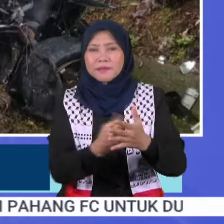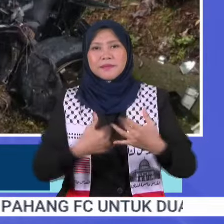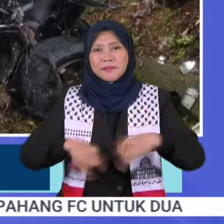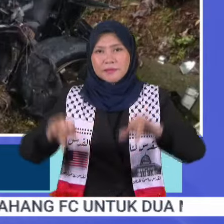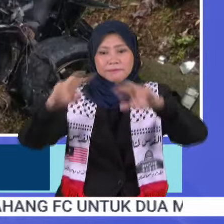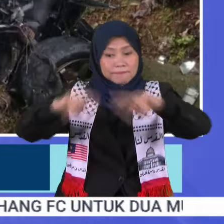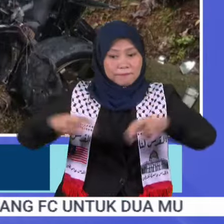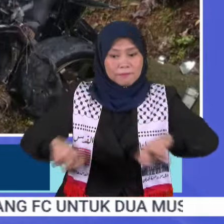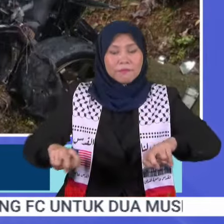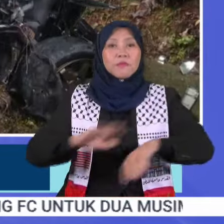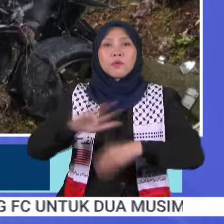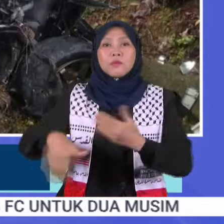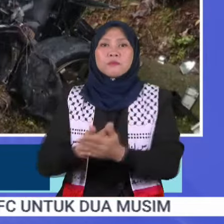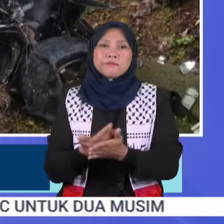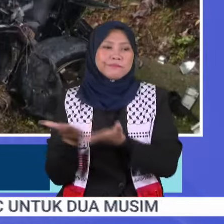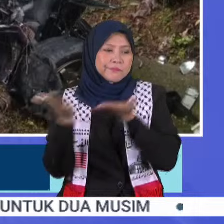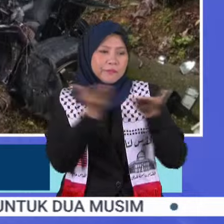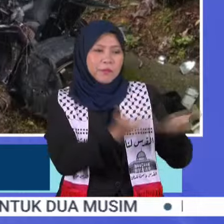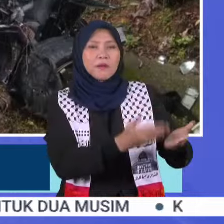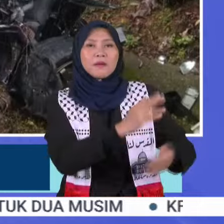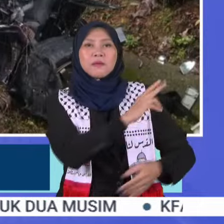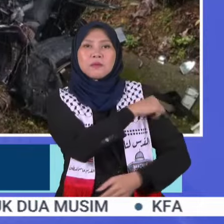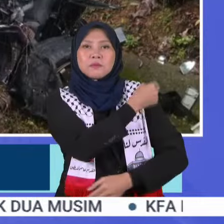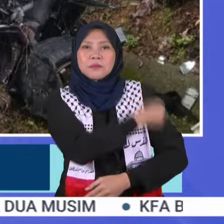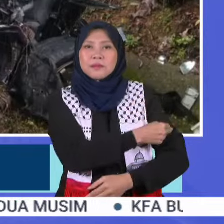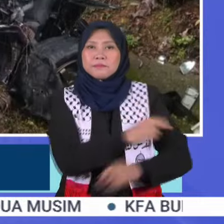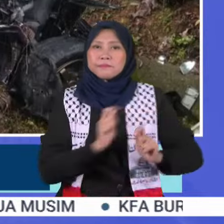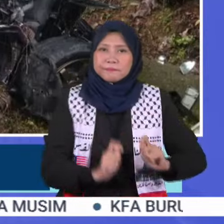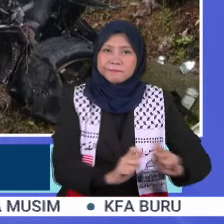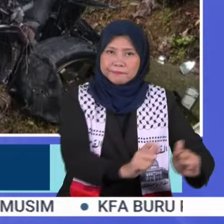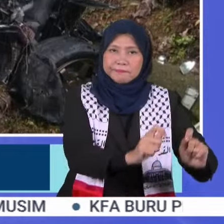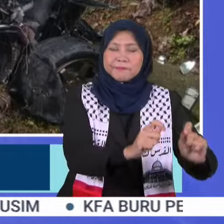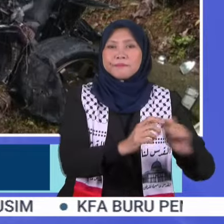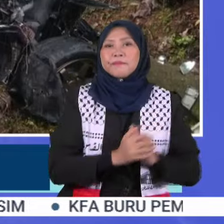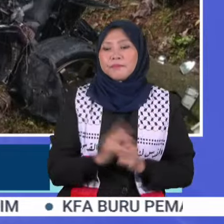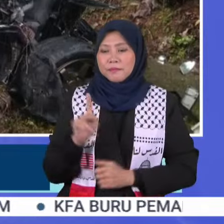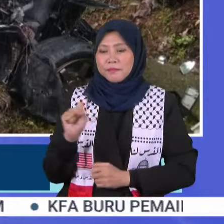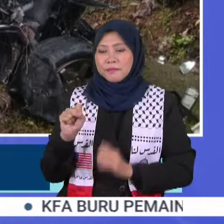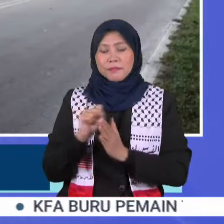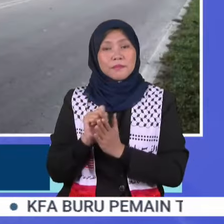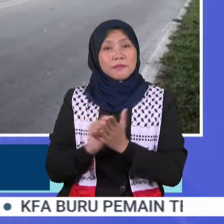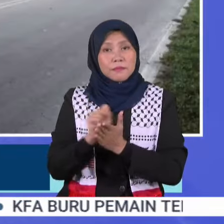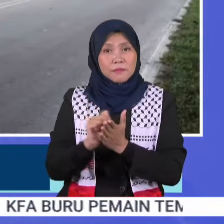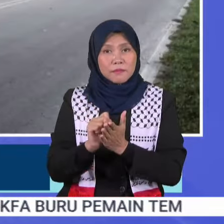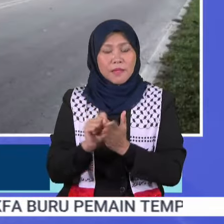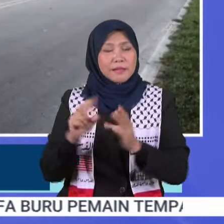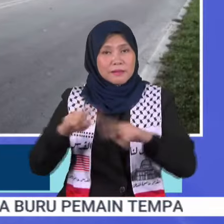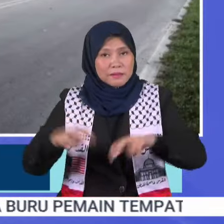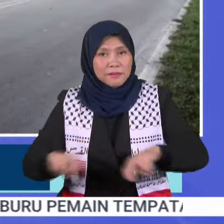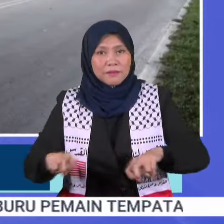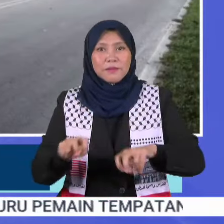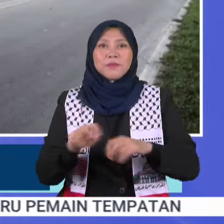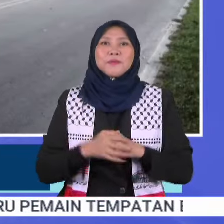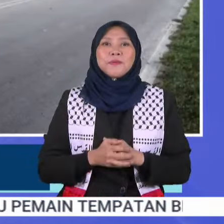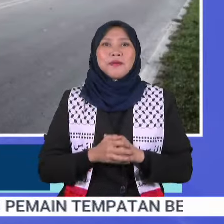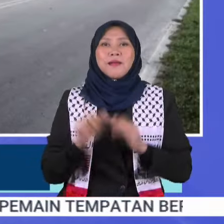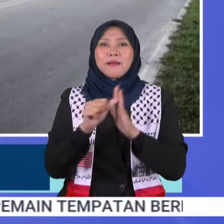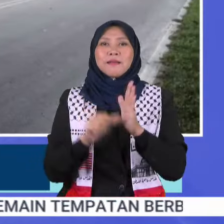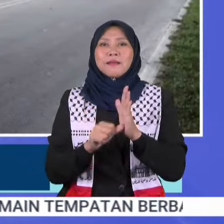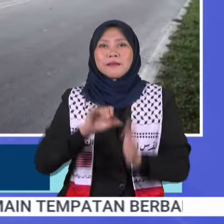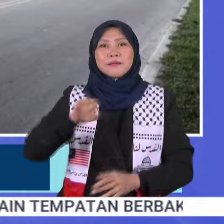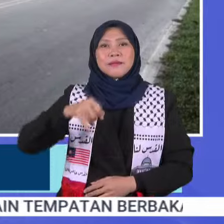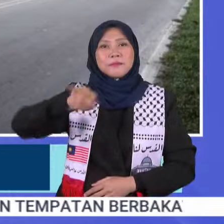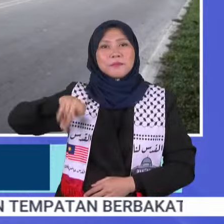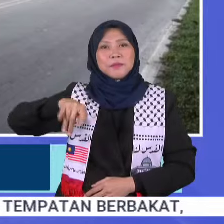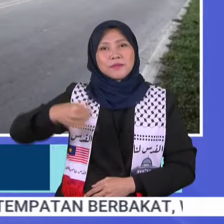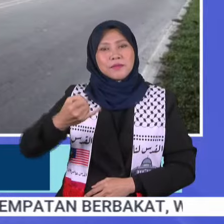dan kesemua mayat dirujuk ke Hospital Kota Tinggi untuk tindakan lanjut. Kes disiasat mengikut Seksyen 41-1 Akta Pengangkutan